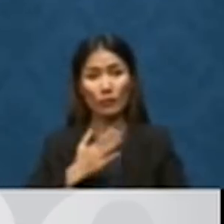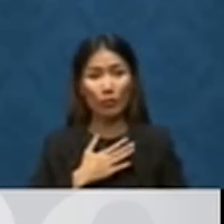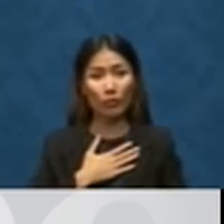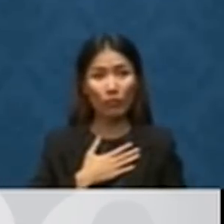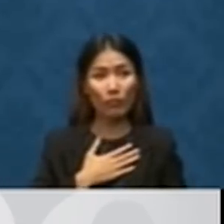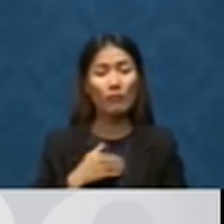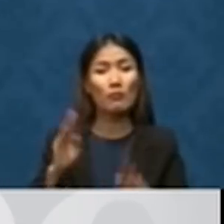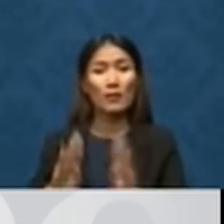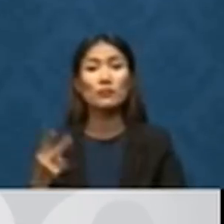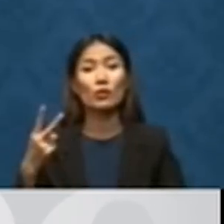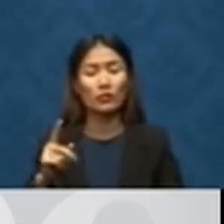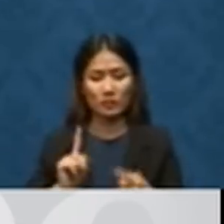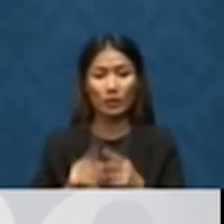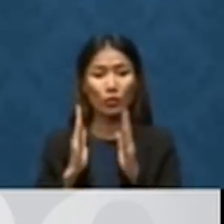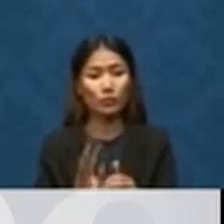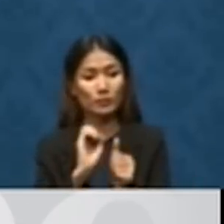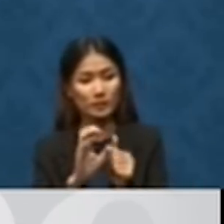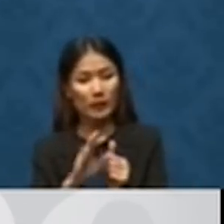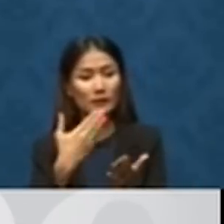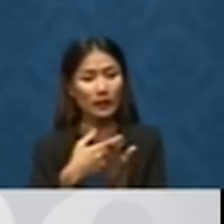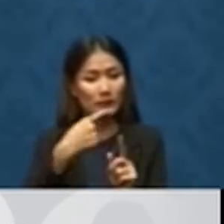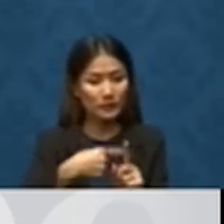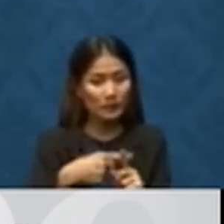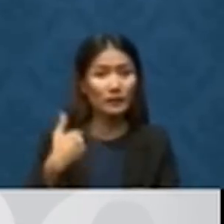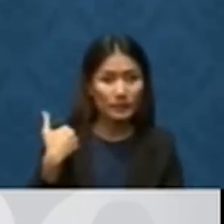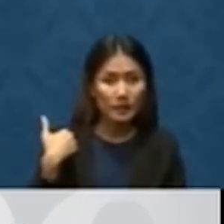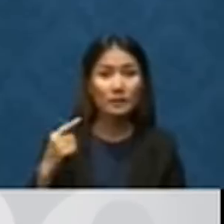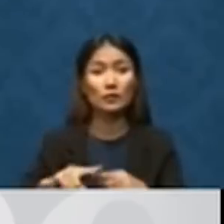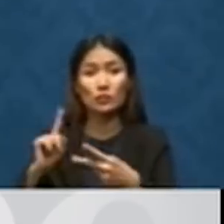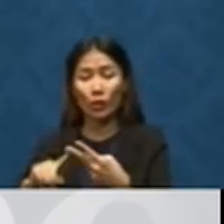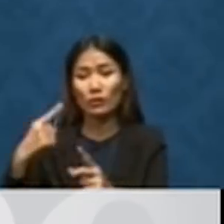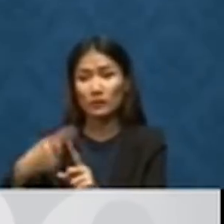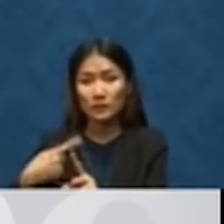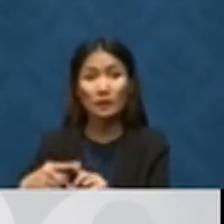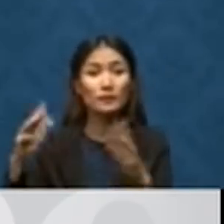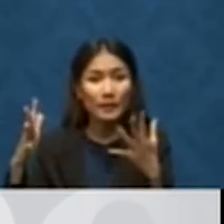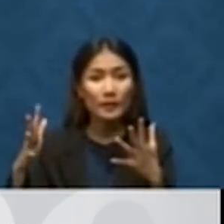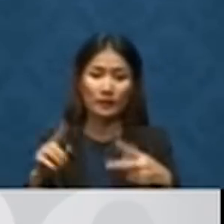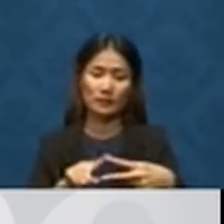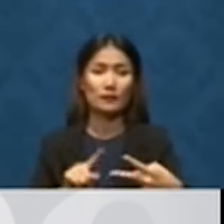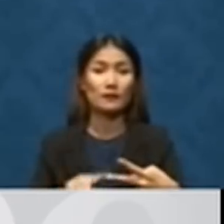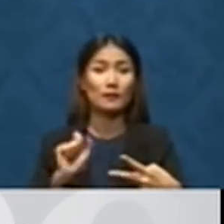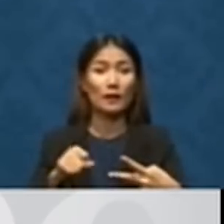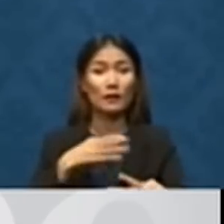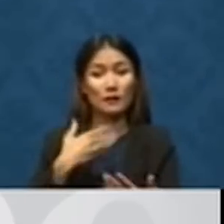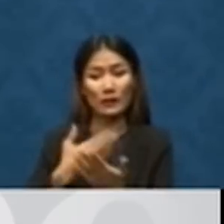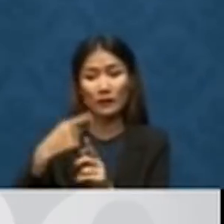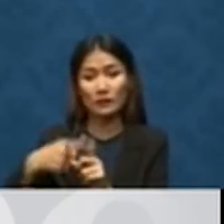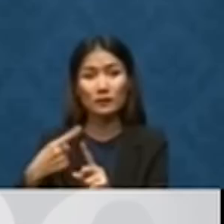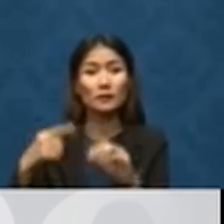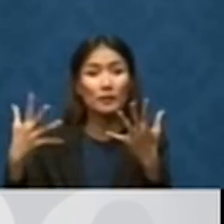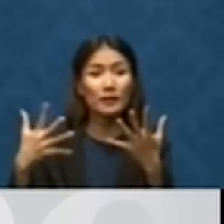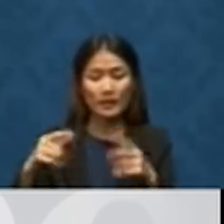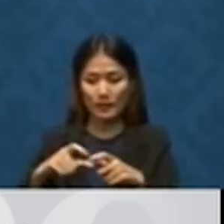ใช่ไหมว่าตั้งแต่มาเป็นเนี่ยเป็นเรื่องของการต่างตอบแทนหรือเปล่าเพราะวันๆไม่เห็นทำอะไรเลยก็เป็นแดดวอลเปเปอร์นายกอย่างเดียว